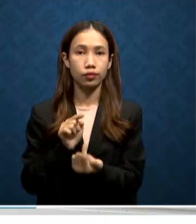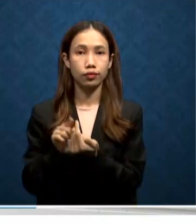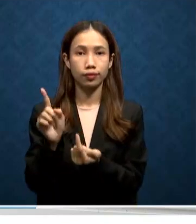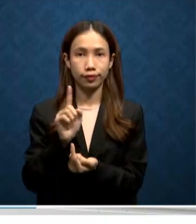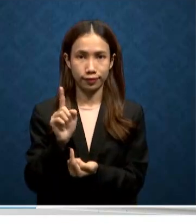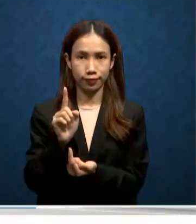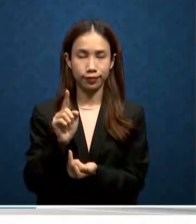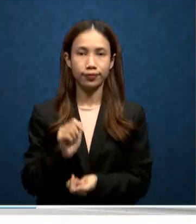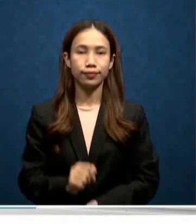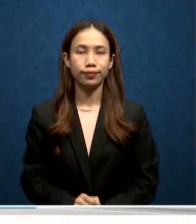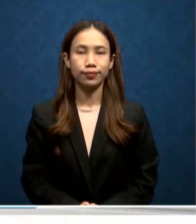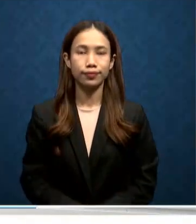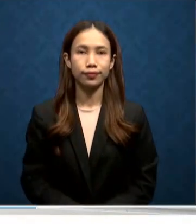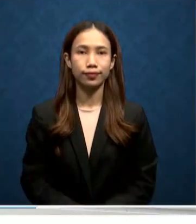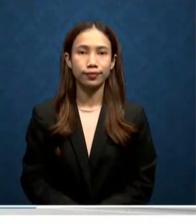ของ